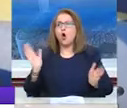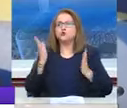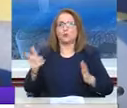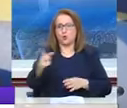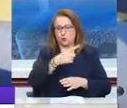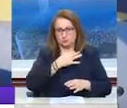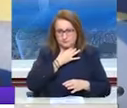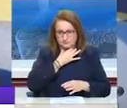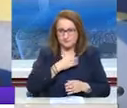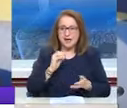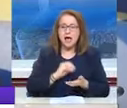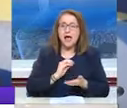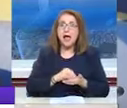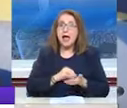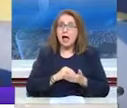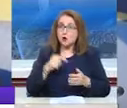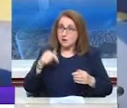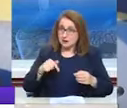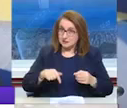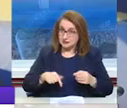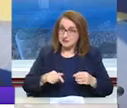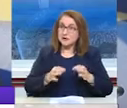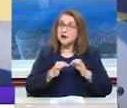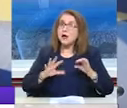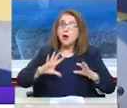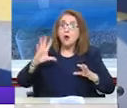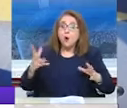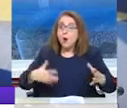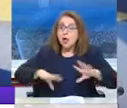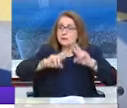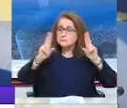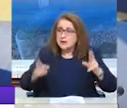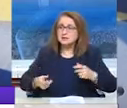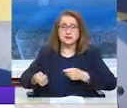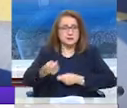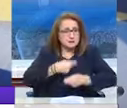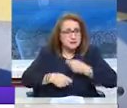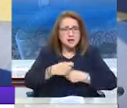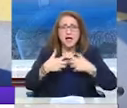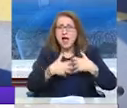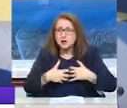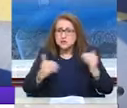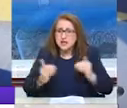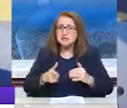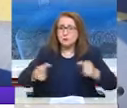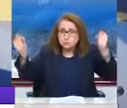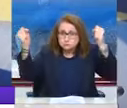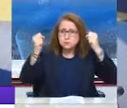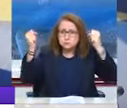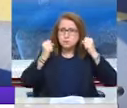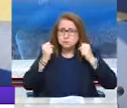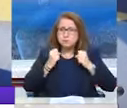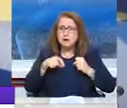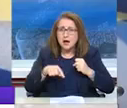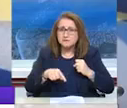διαμορφωθούν μέτρα στήριξης προς κλάδους του πρωτογενούς τομέα που πλήττονται από την κρίση του κορονοϊού.